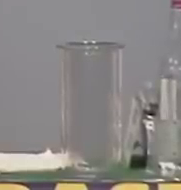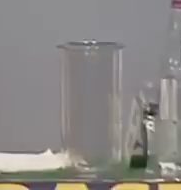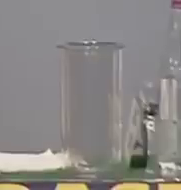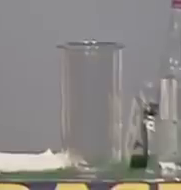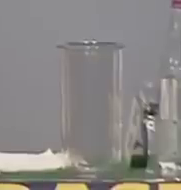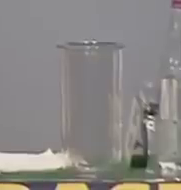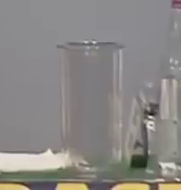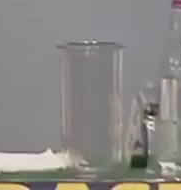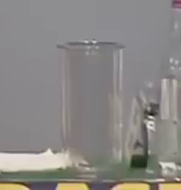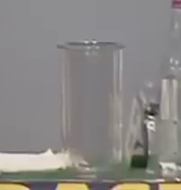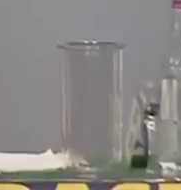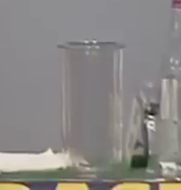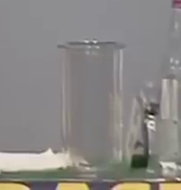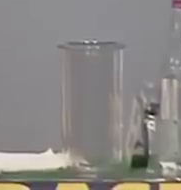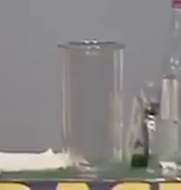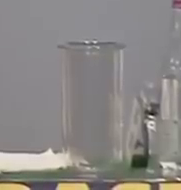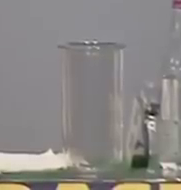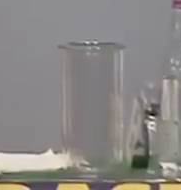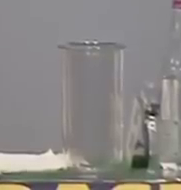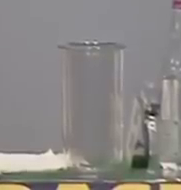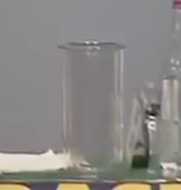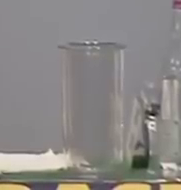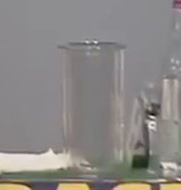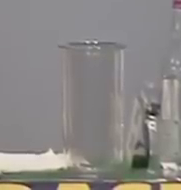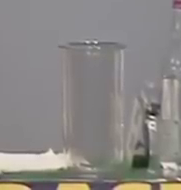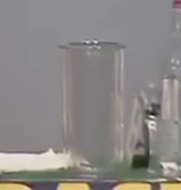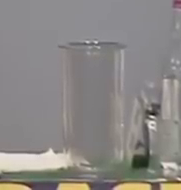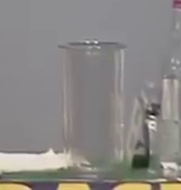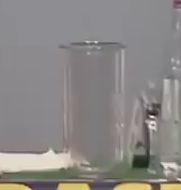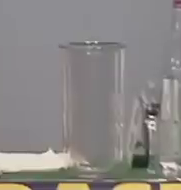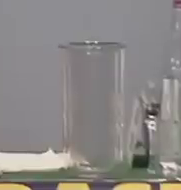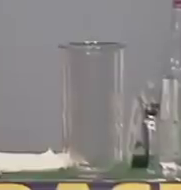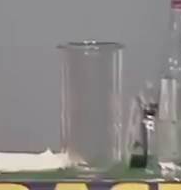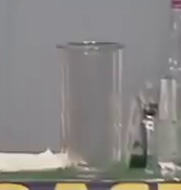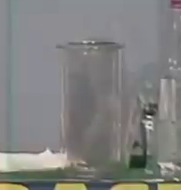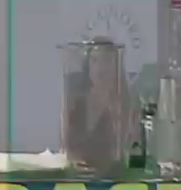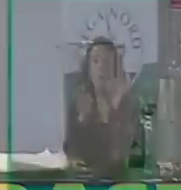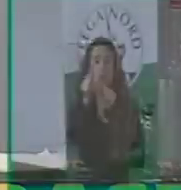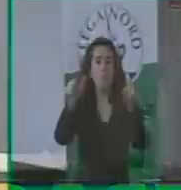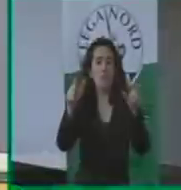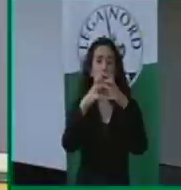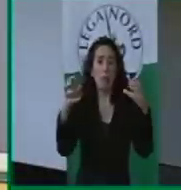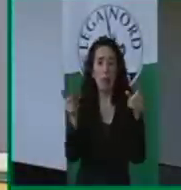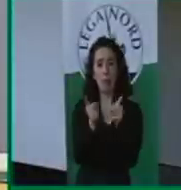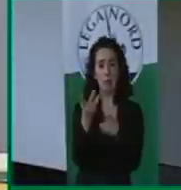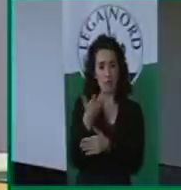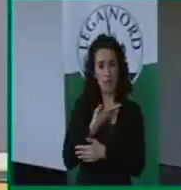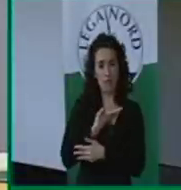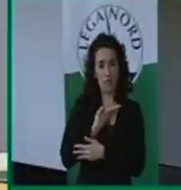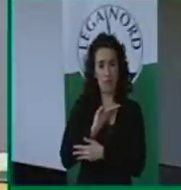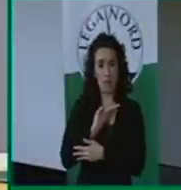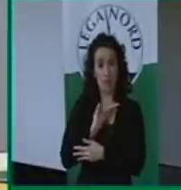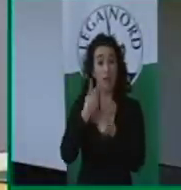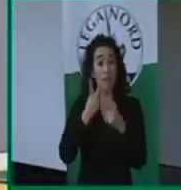chi ha magari anche dei dipendenti a cui rispondere a chi Magari ha una piccola impresa e anche oltre alla